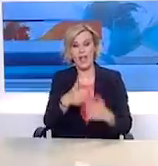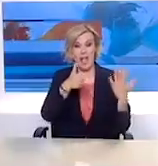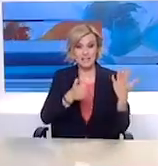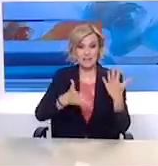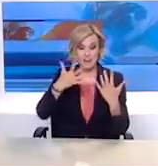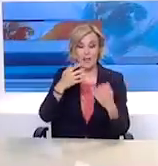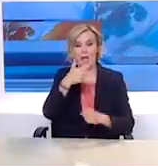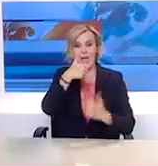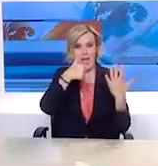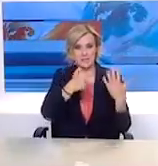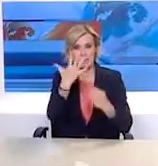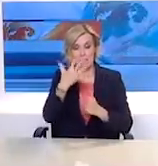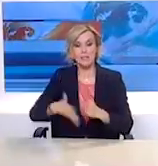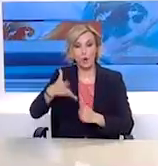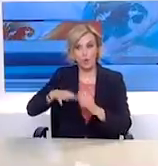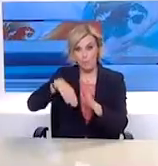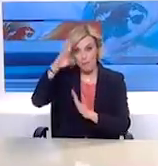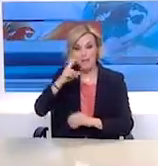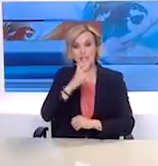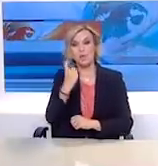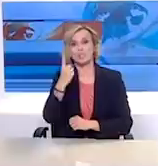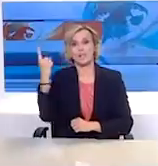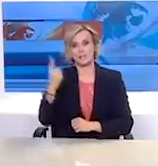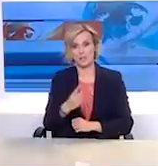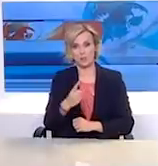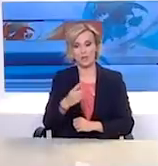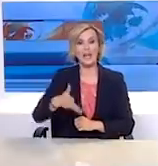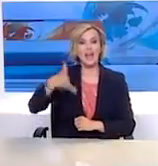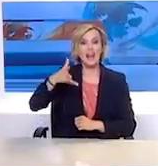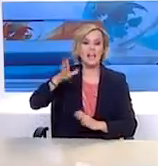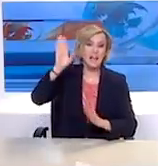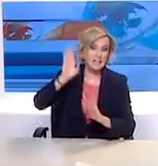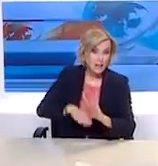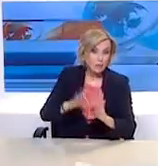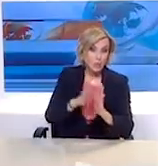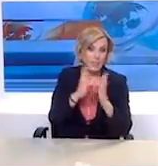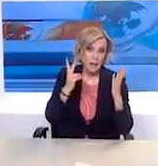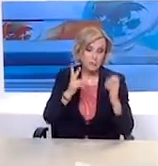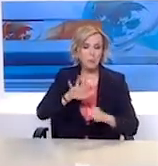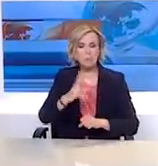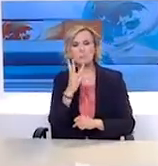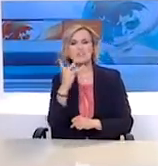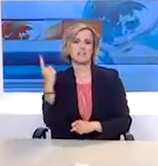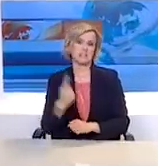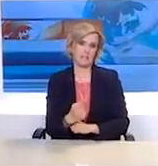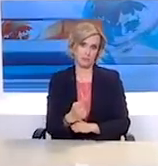65 ετών και άνω, 21% των κρουσμάτων και ηλικία κάτω των 17 ετών, λιγότερο από 3%.